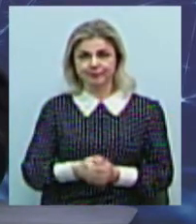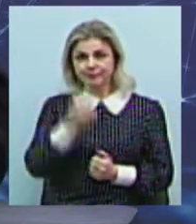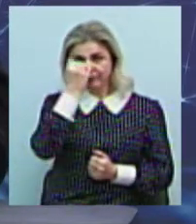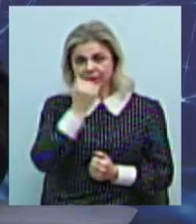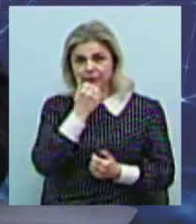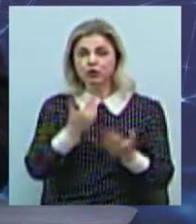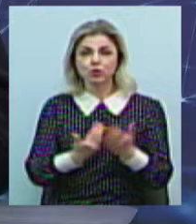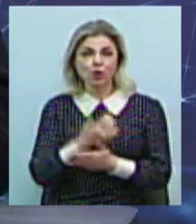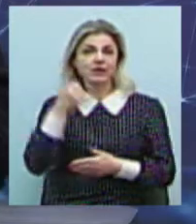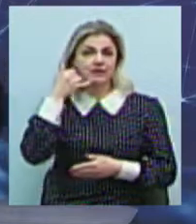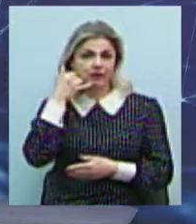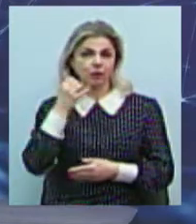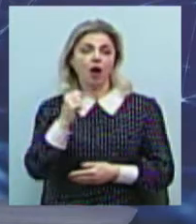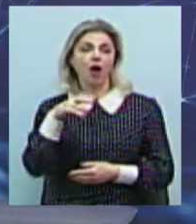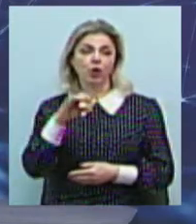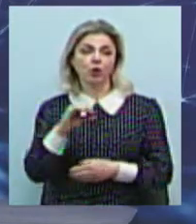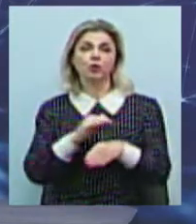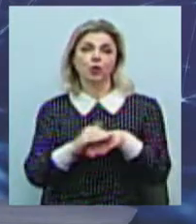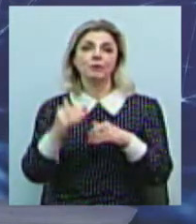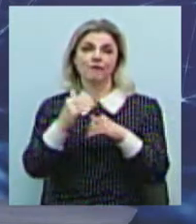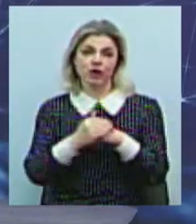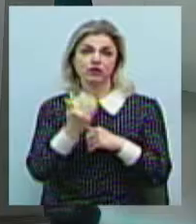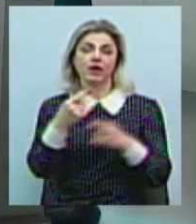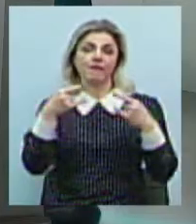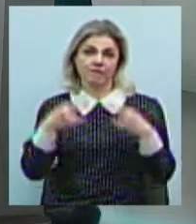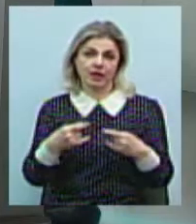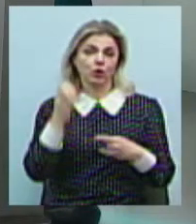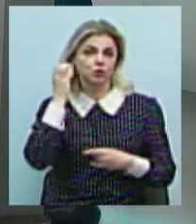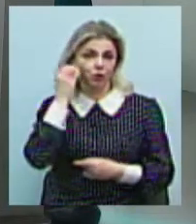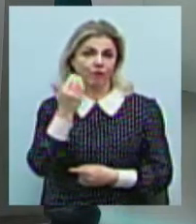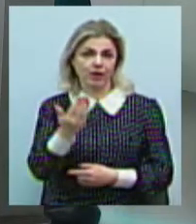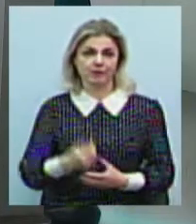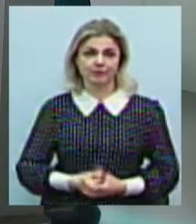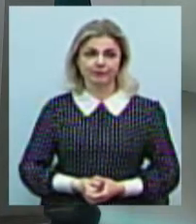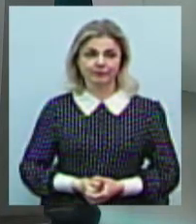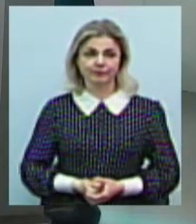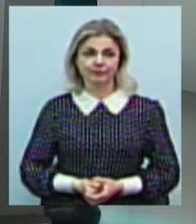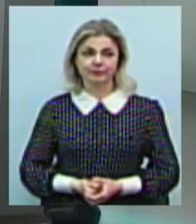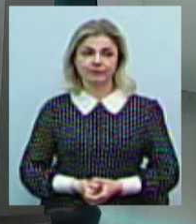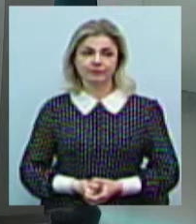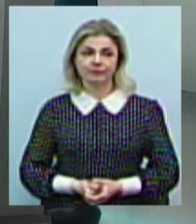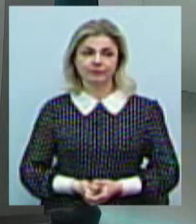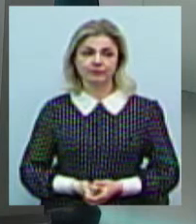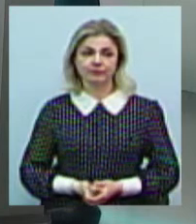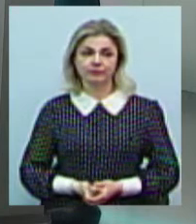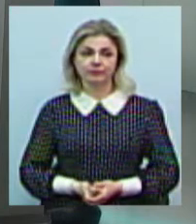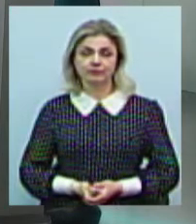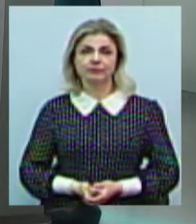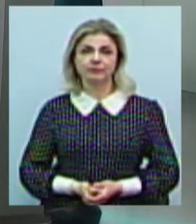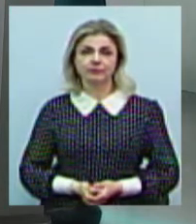нас знову дзвінок. Алло, добрий вечір, ви в ефірі. Алло, ми чуємо вас. Алло. Алло.